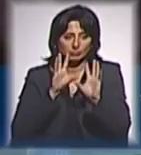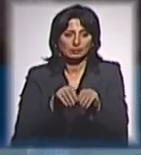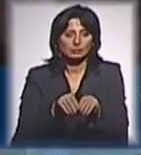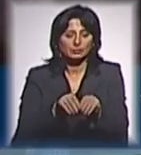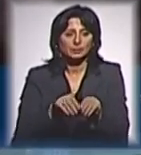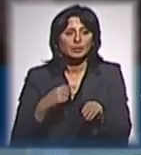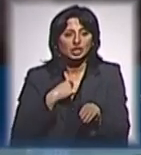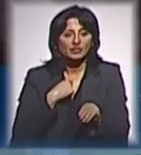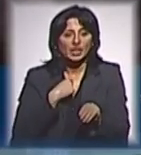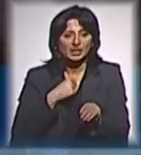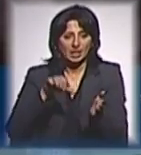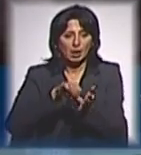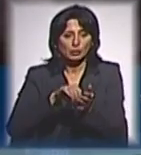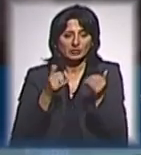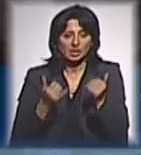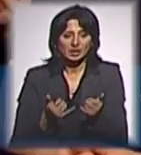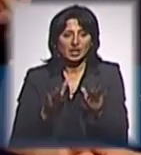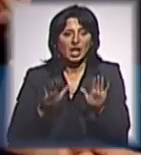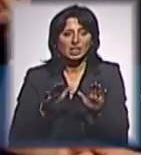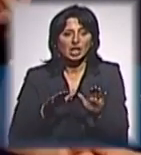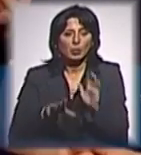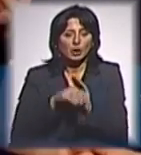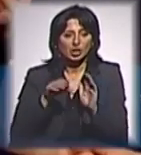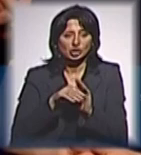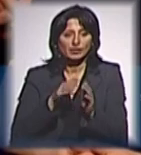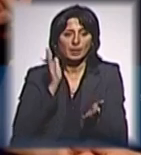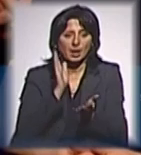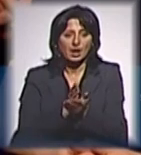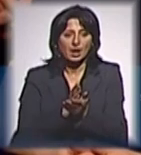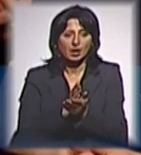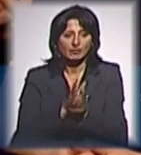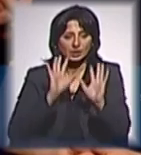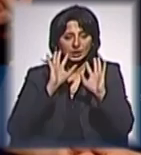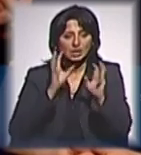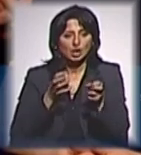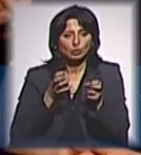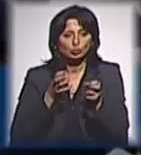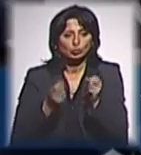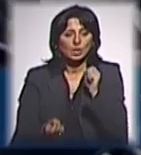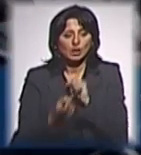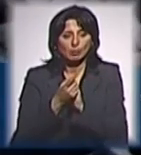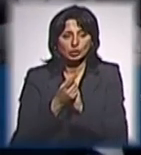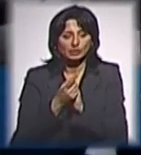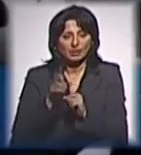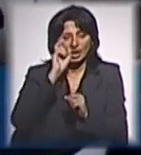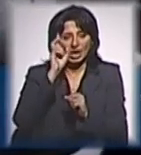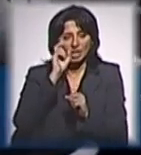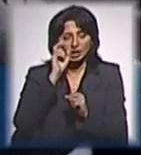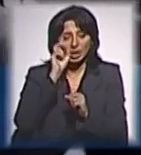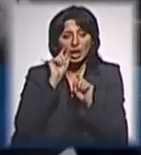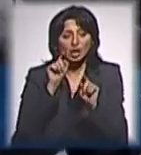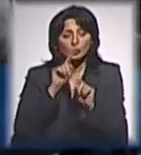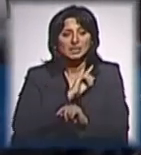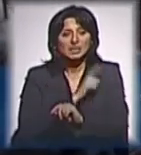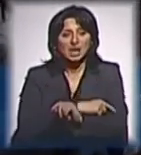მიმაჩნია, რომ ჩვენი გამოსვლა დღეს ადგილობრივ არჩევნებში არის სერიოზული გამოწვევა